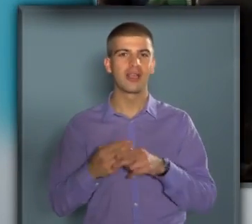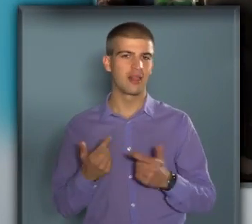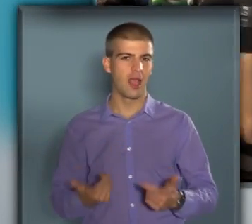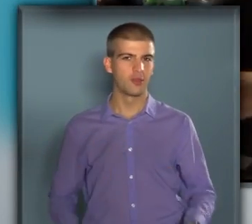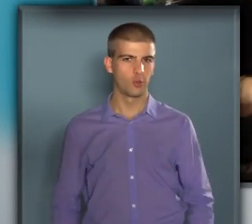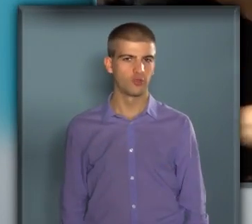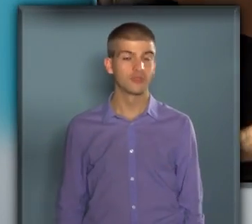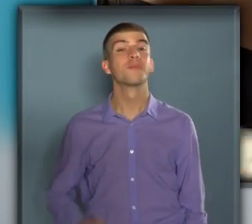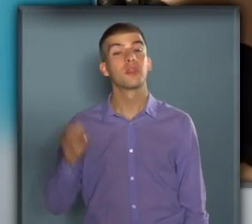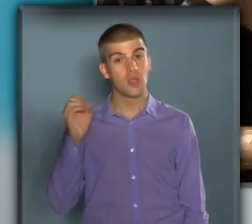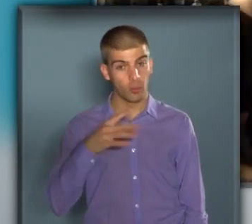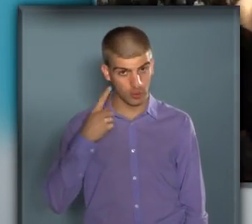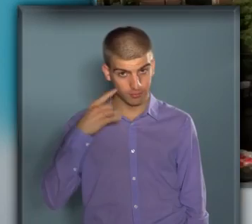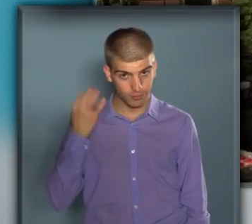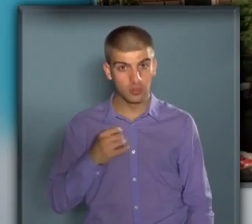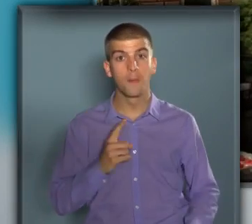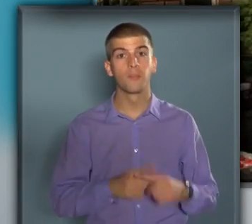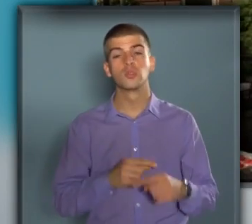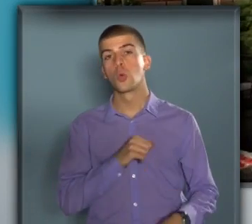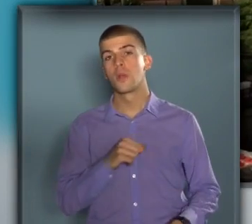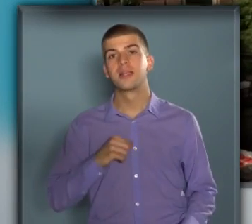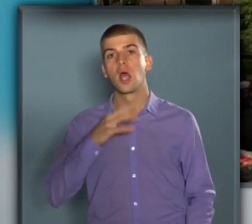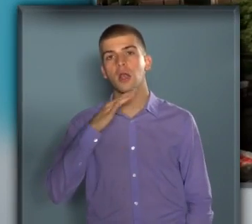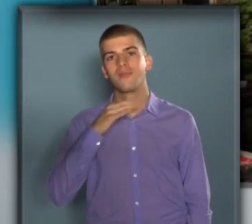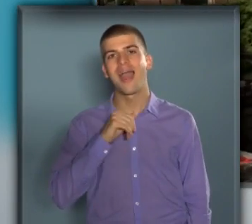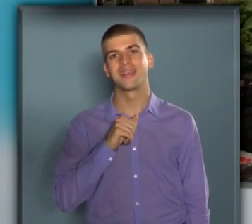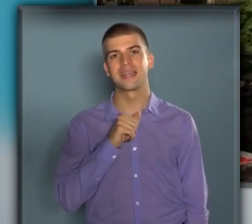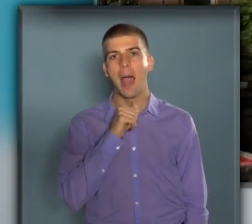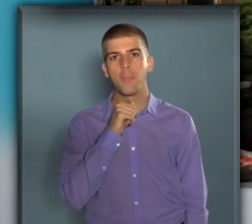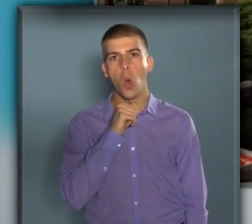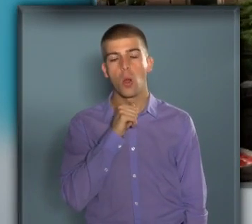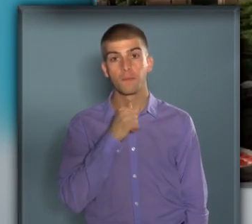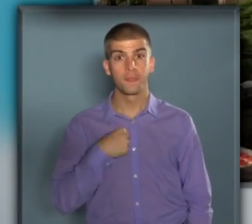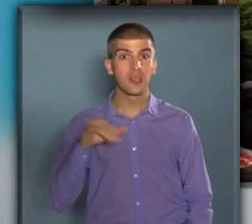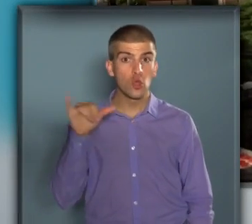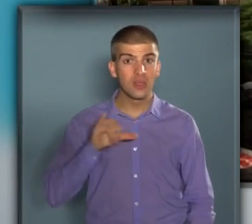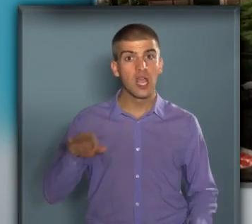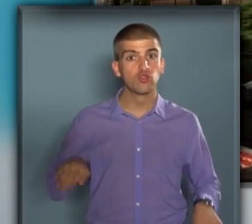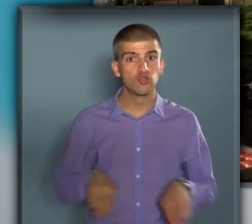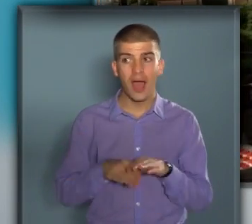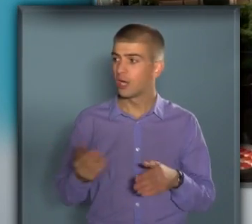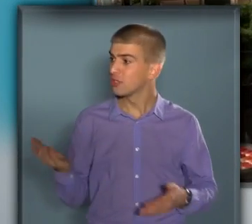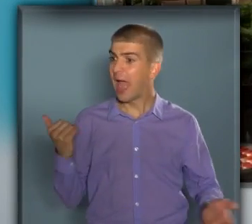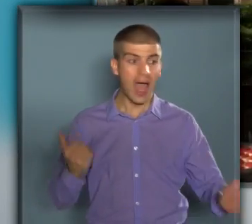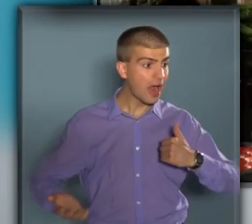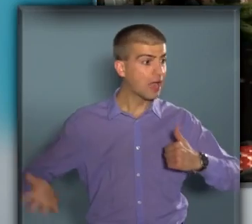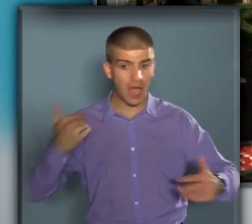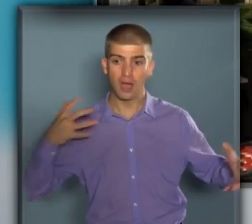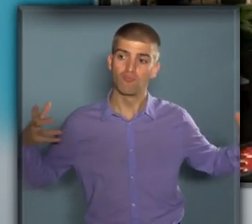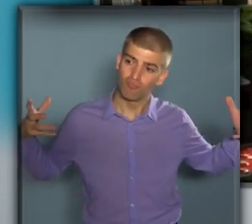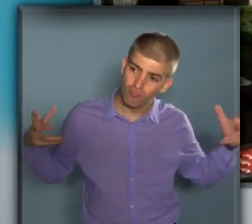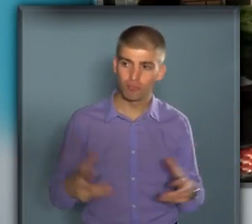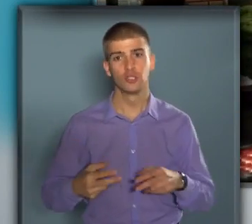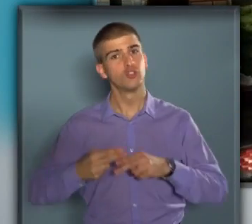Napsugártól és önkormányzatból Radványi Gábor. És akkor összeszedtem a nyugdíjas társaimat, és